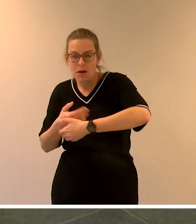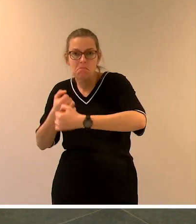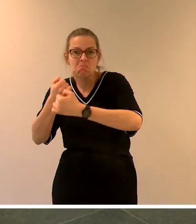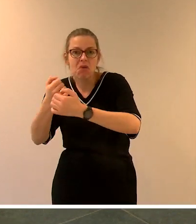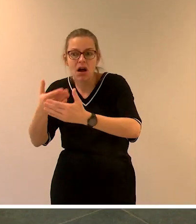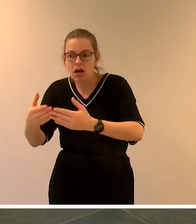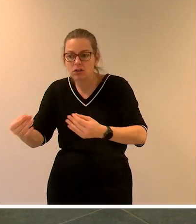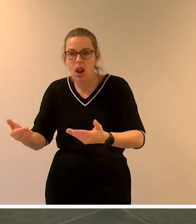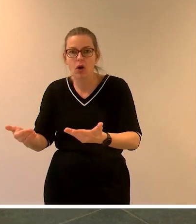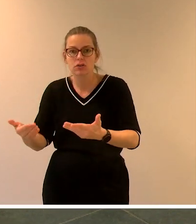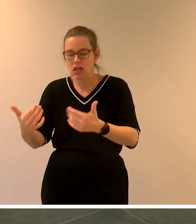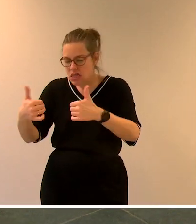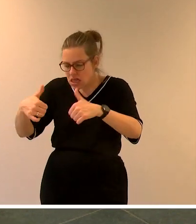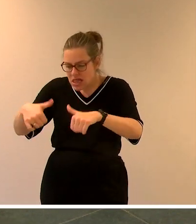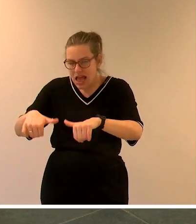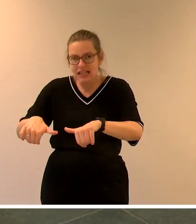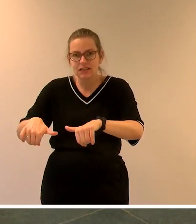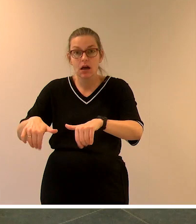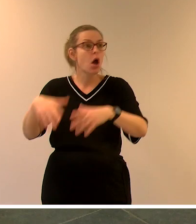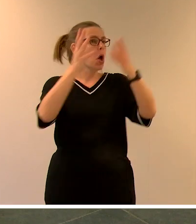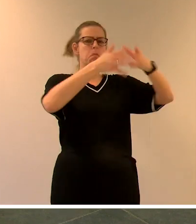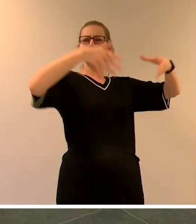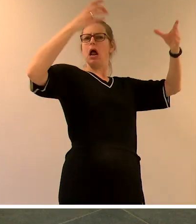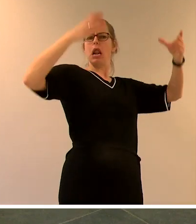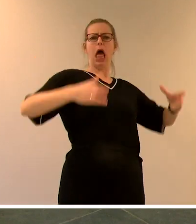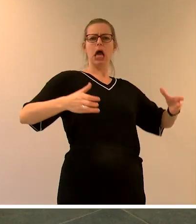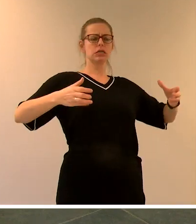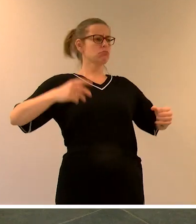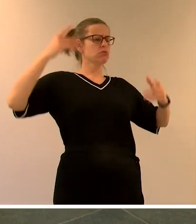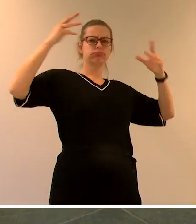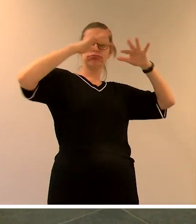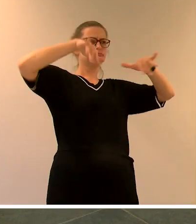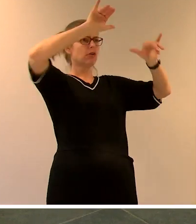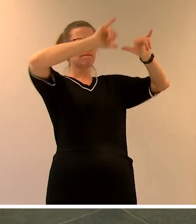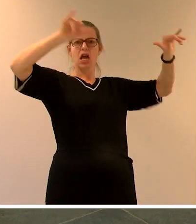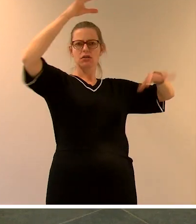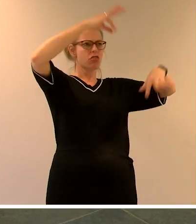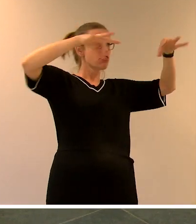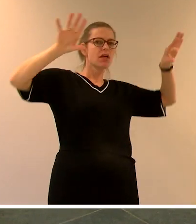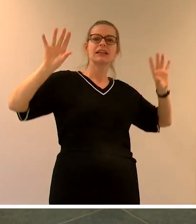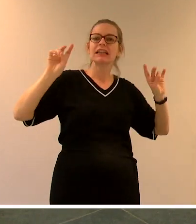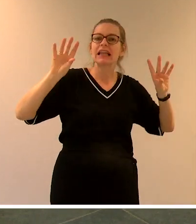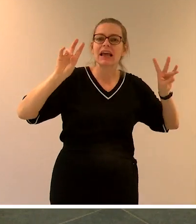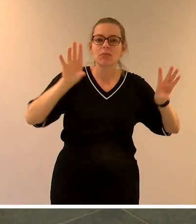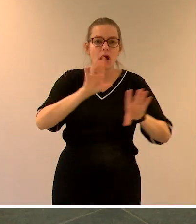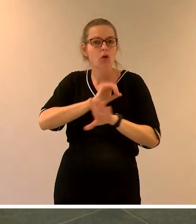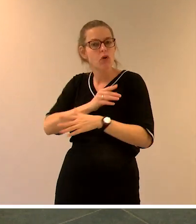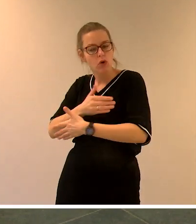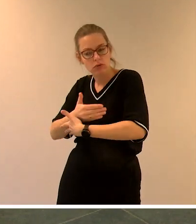Machteloos. Nederig. Niet in een paleis. Niet met toeters en bellen. Maar gewoon als kind.